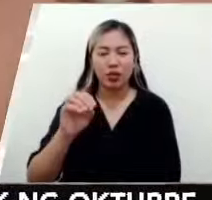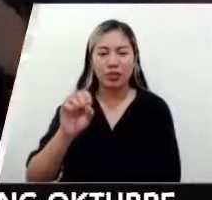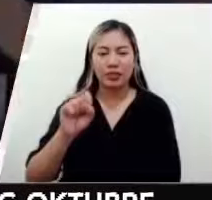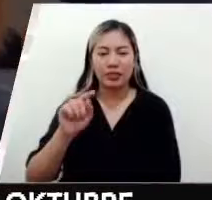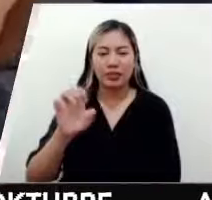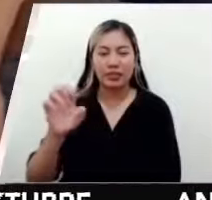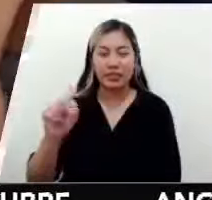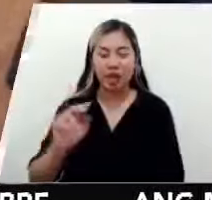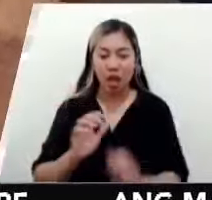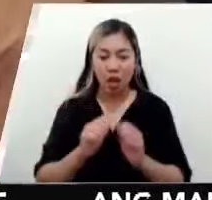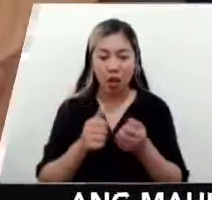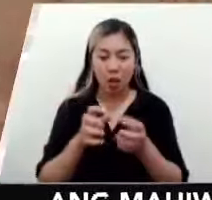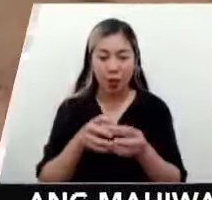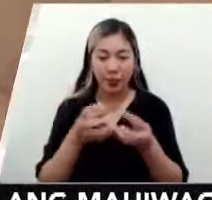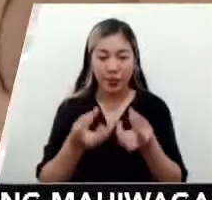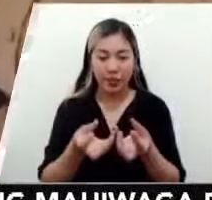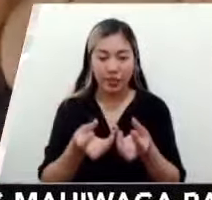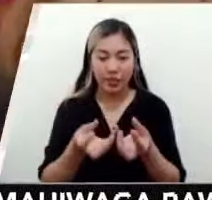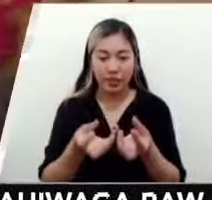Tapos ito po yung kinakain.